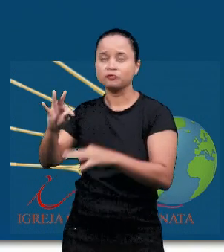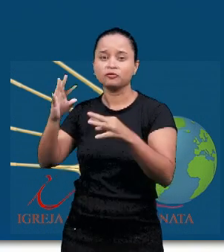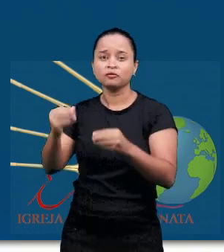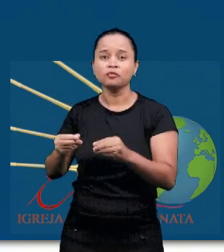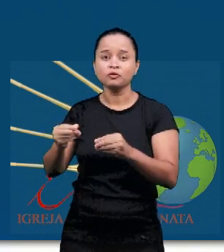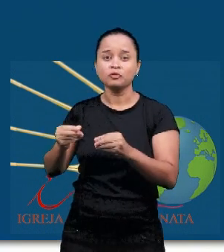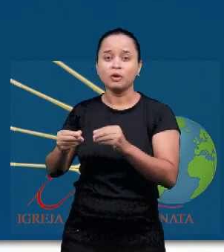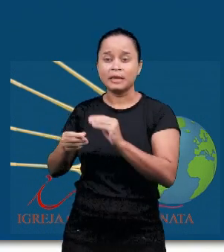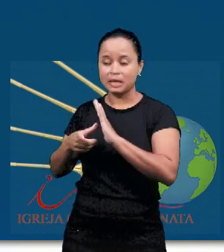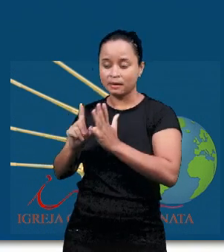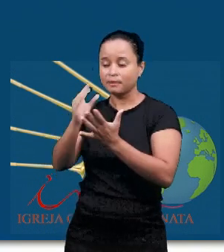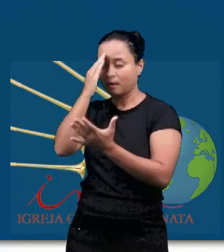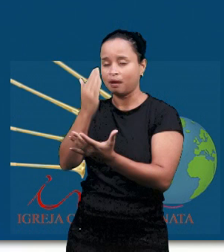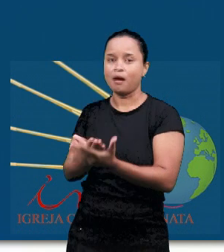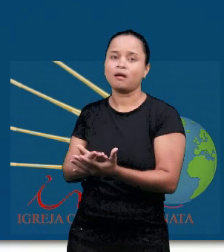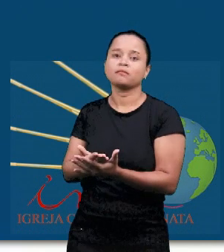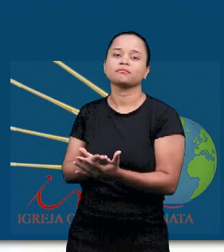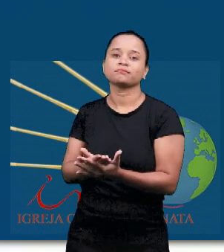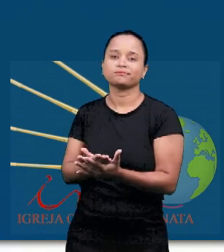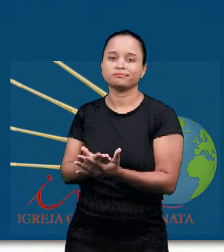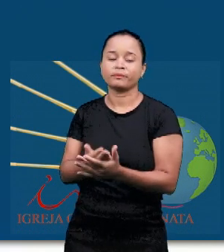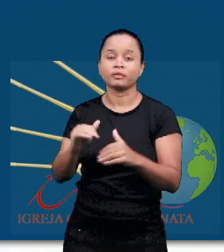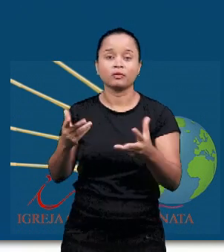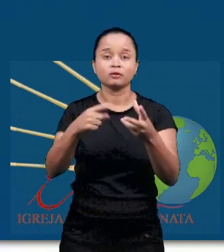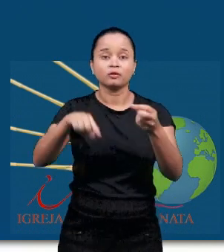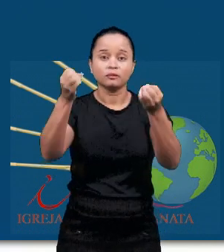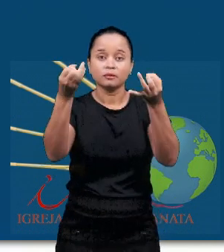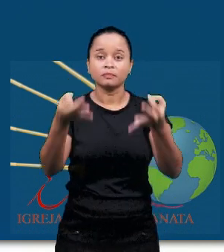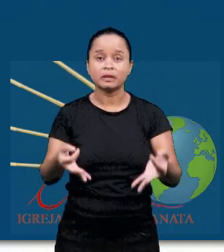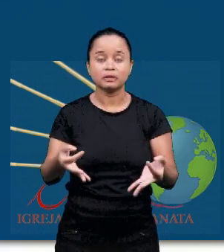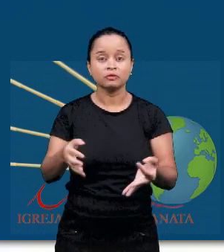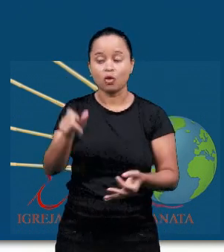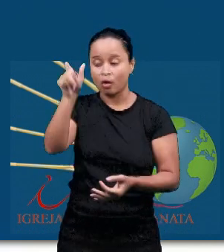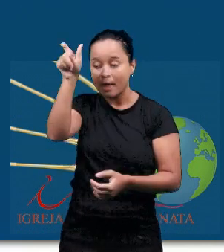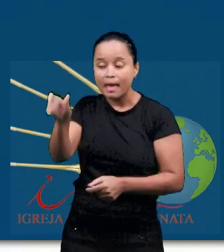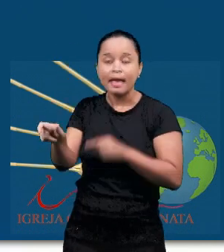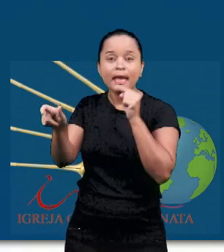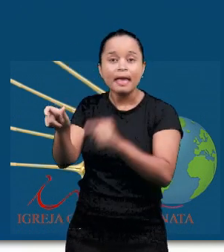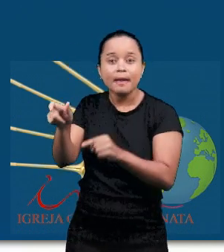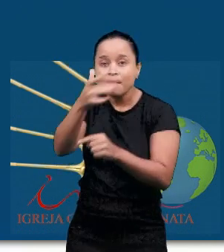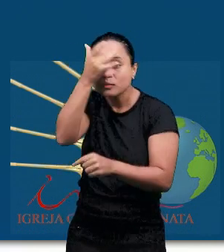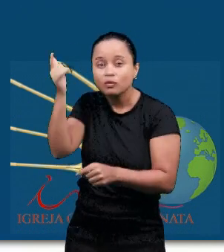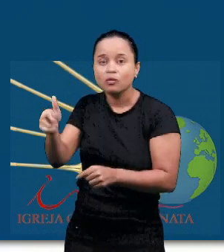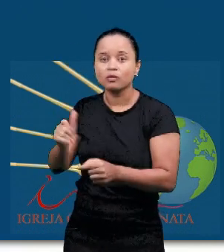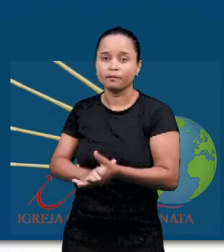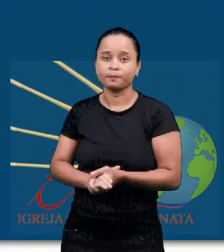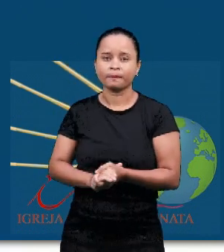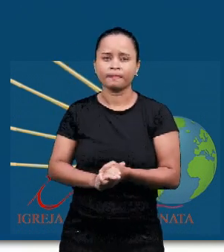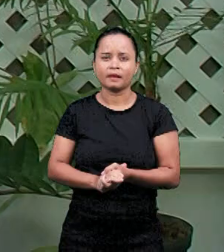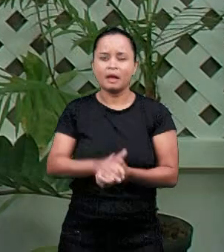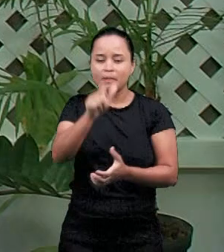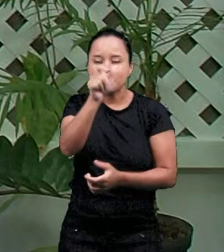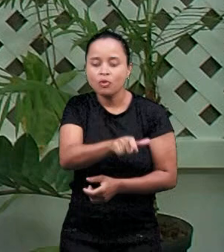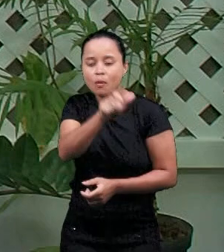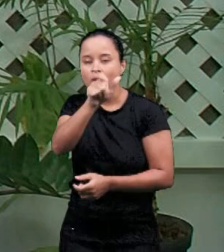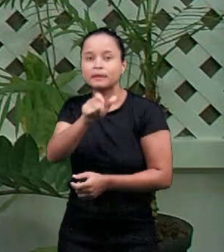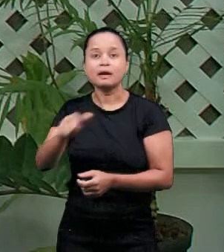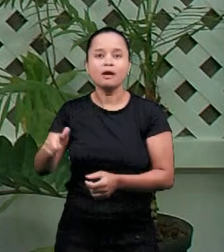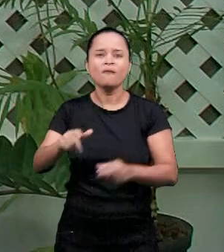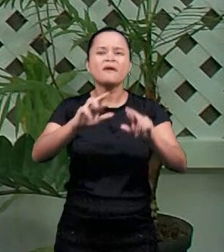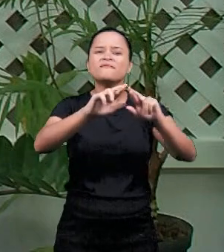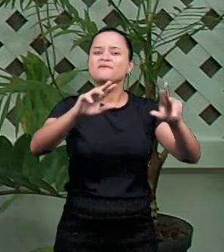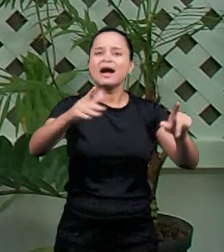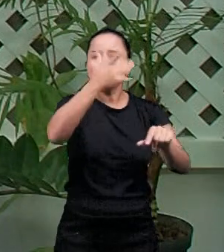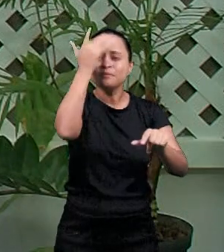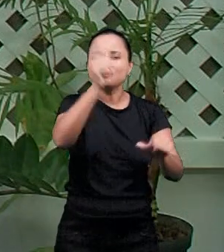ceux qu'il a cru. Quand nous disons cela, on n'est pas en train de dire lui, quelqu'un, non, Antichrist, ce sont plusieurs. Ils sont